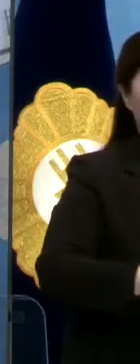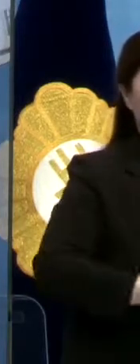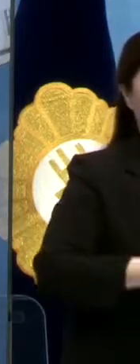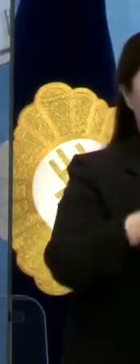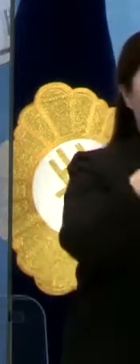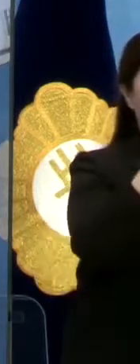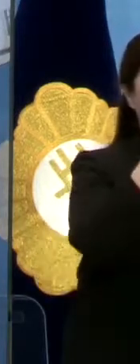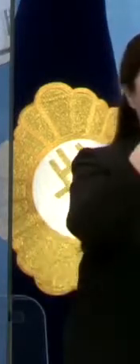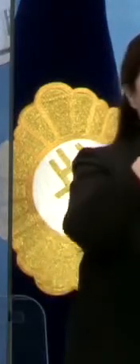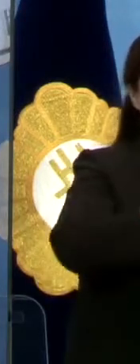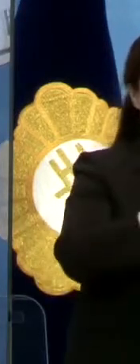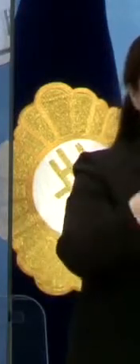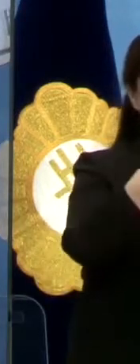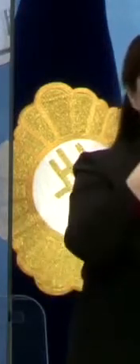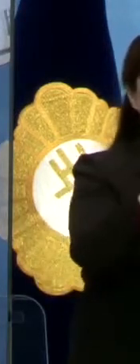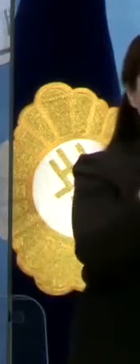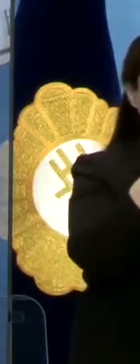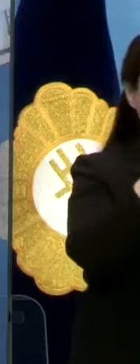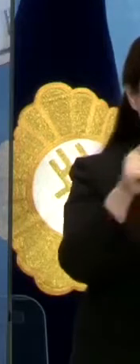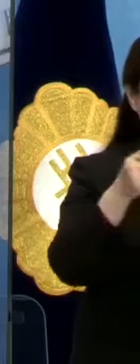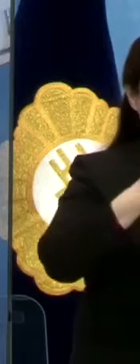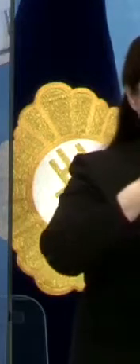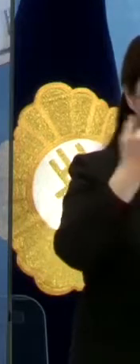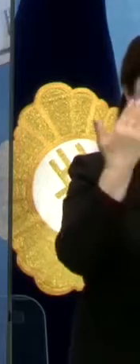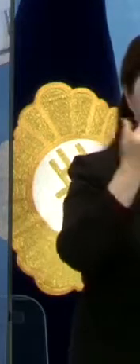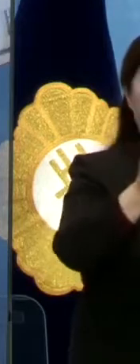인스부르크 간호학교를 졸업한 뒤에